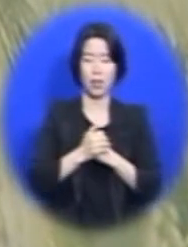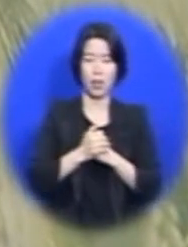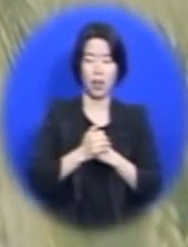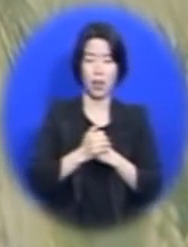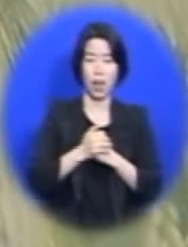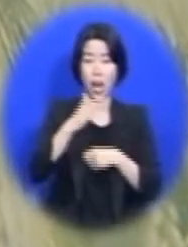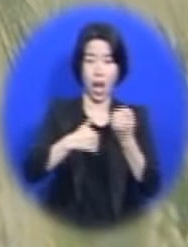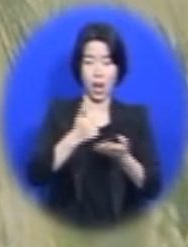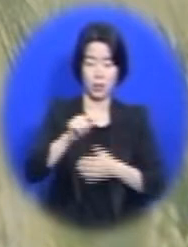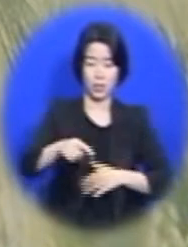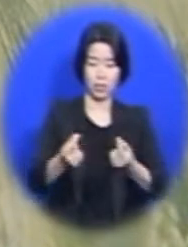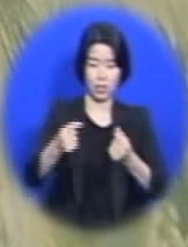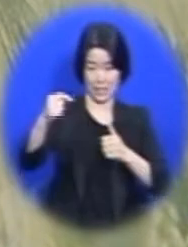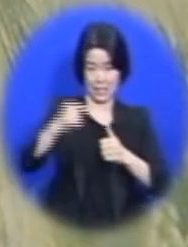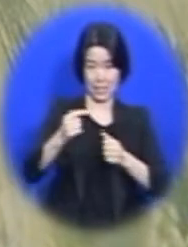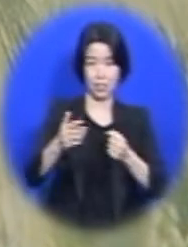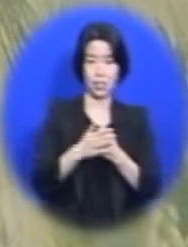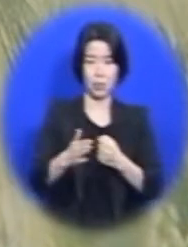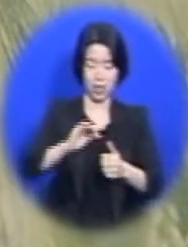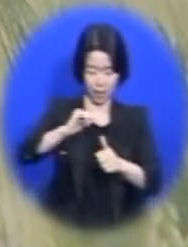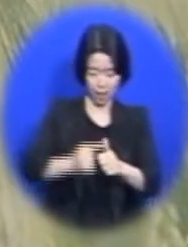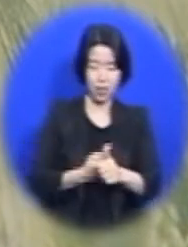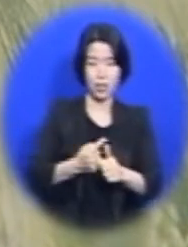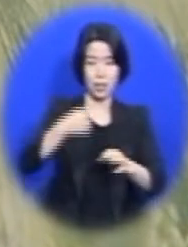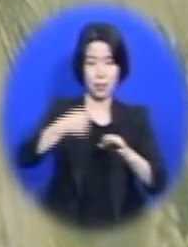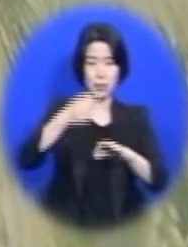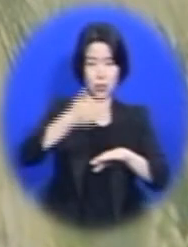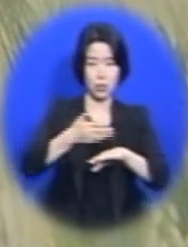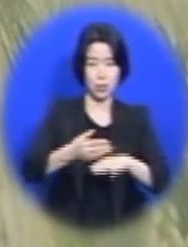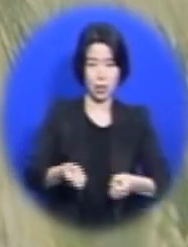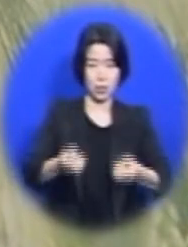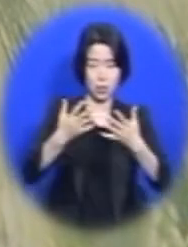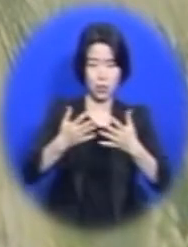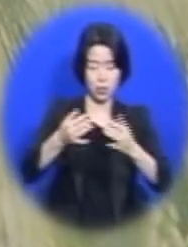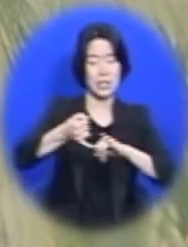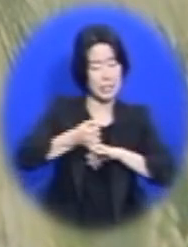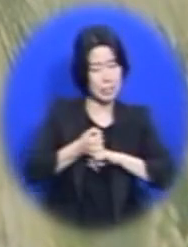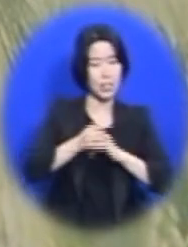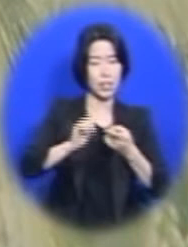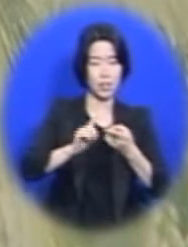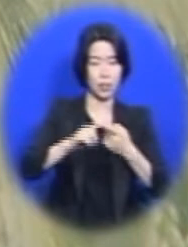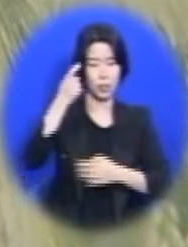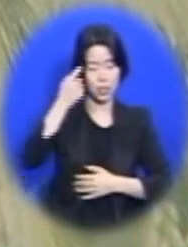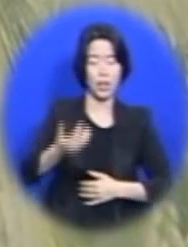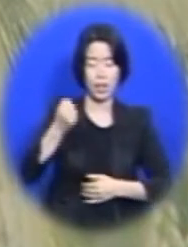하나님께서 그렇게 하셨기 때문에 당연히 맥주 감사주의를 지켜야 한다라고 생각합니다.